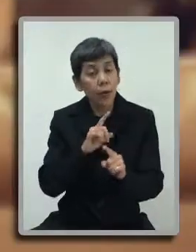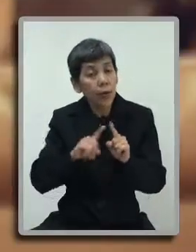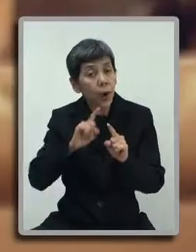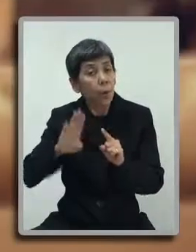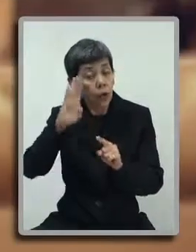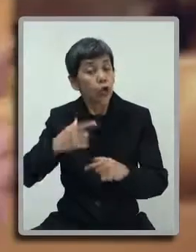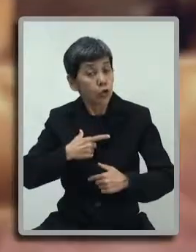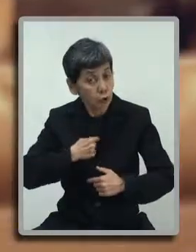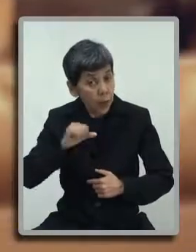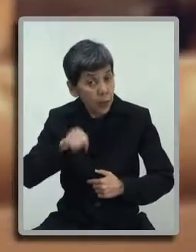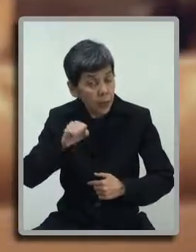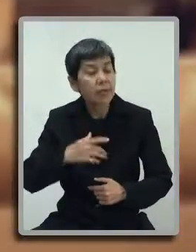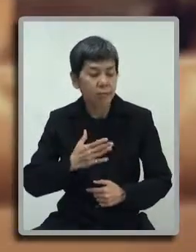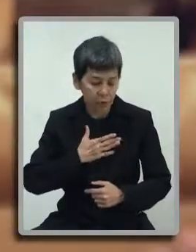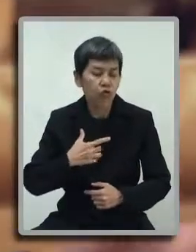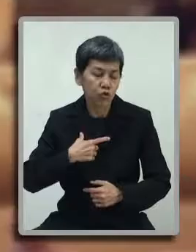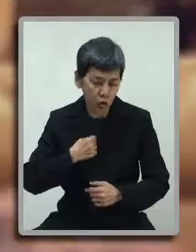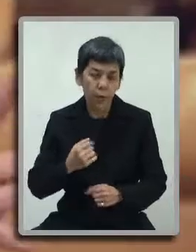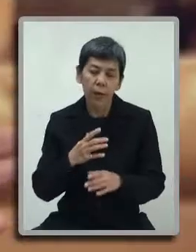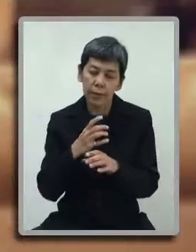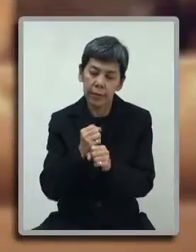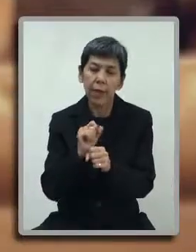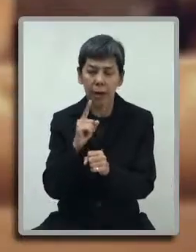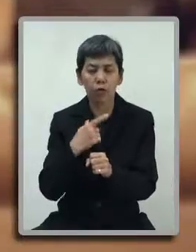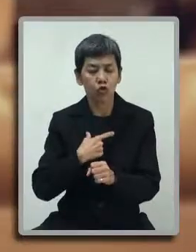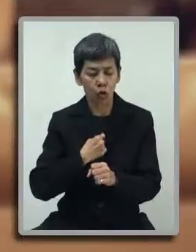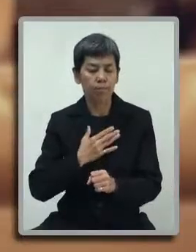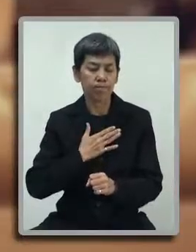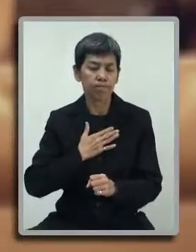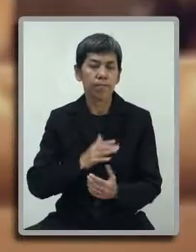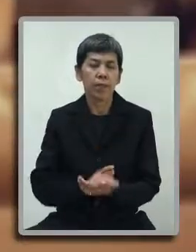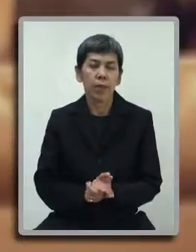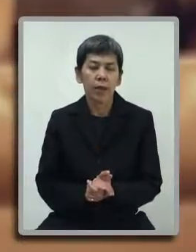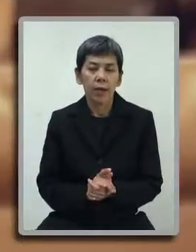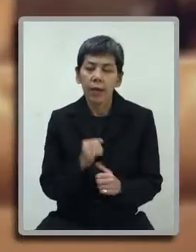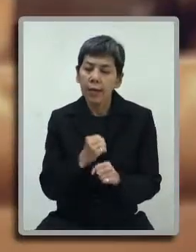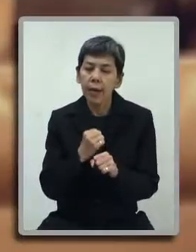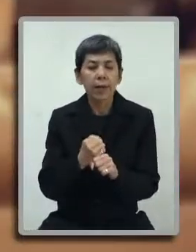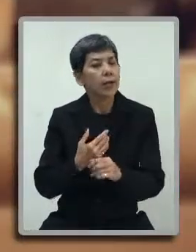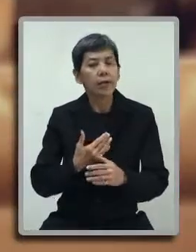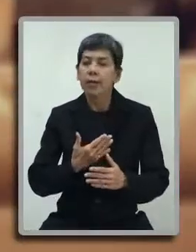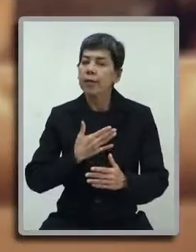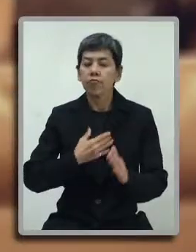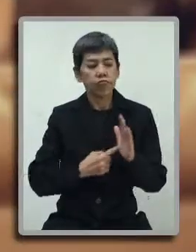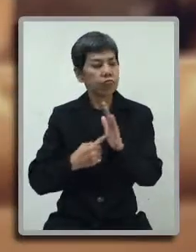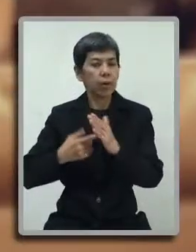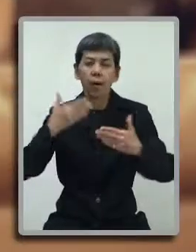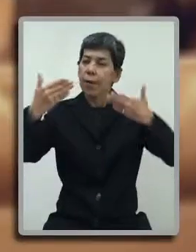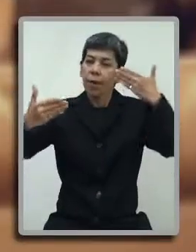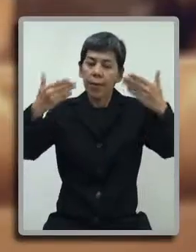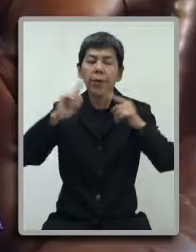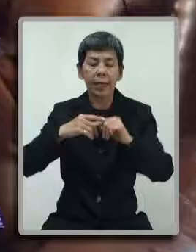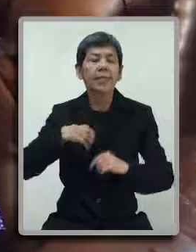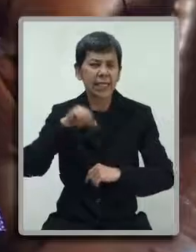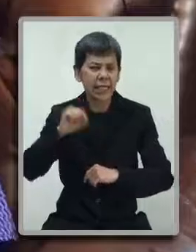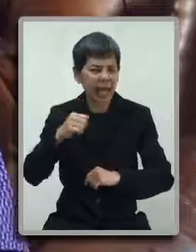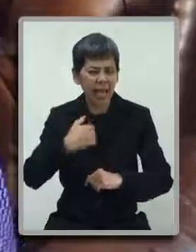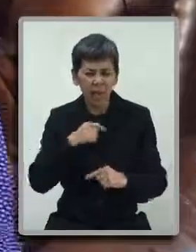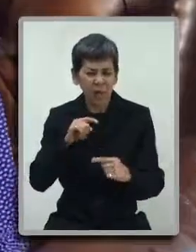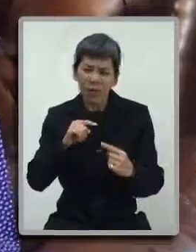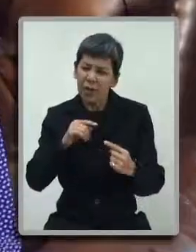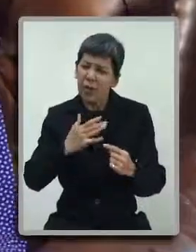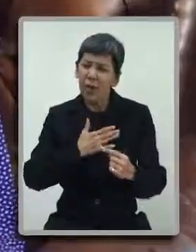นี้ก็เป็นเพราะว่าความชอบตั้งแต่เด็กในเร ื่อง ของการชอบศิลปะ ใช่ครับ เลยจับมาเป็นธุรกิจ ใน ป ั จจุบัน แต่ว่า